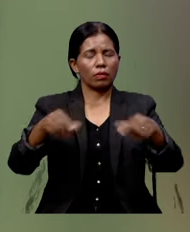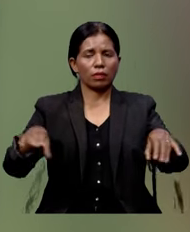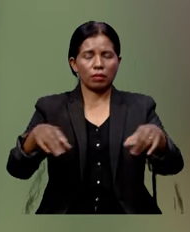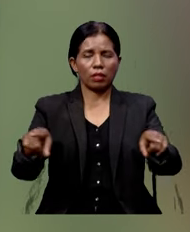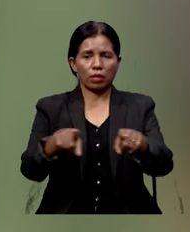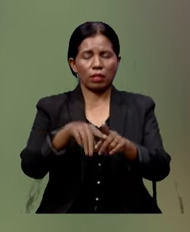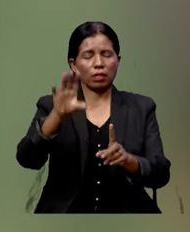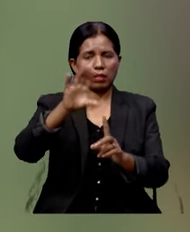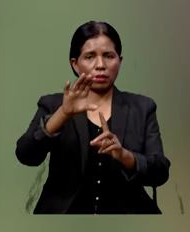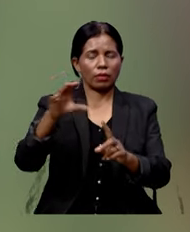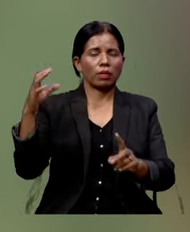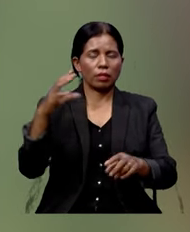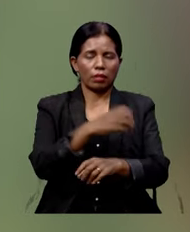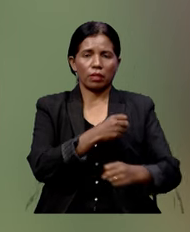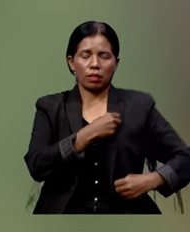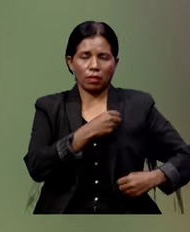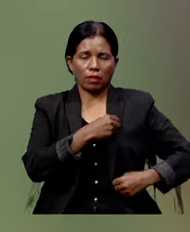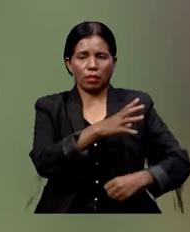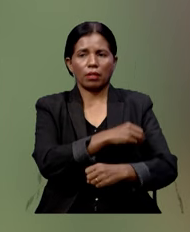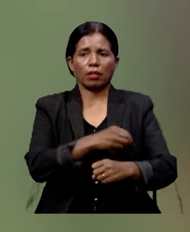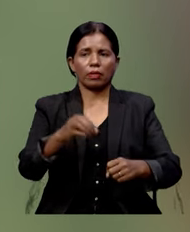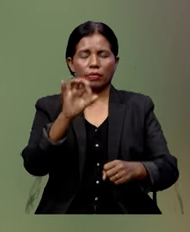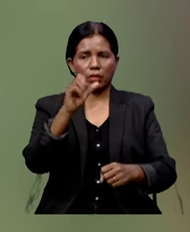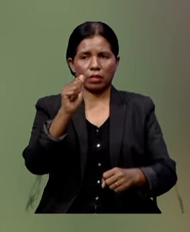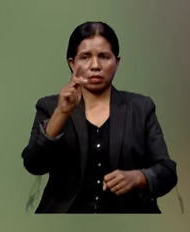eis efikaza militar iha tempo eis presidente Republika